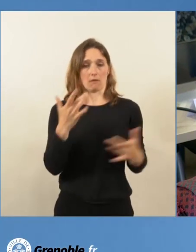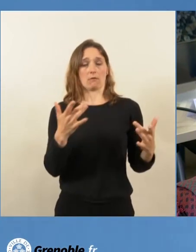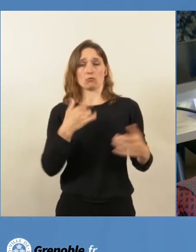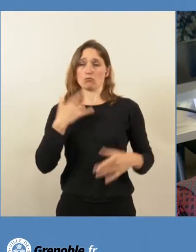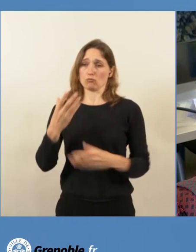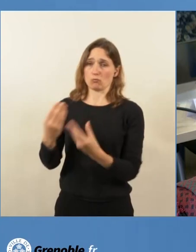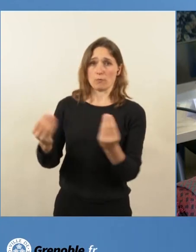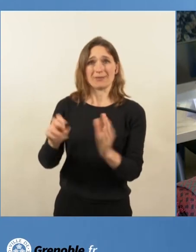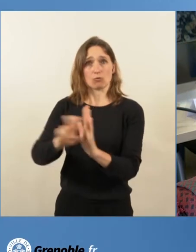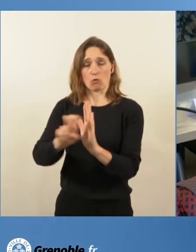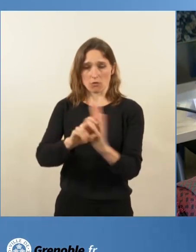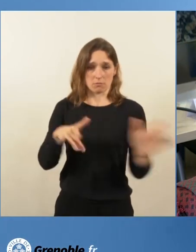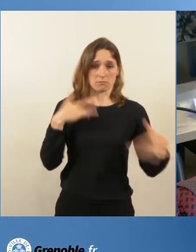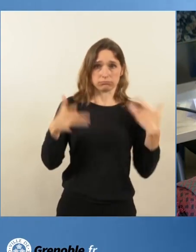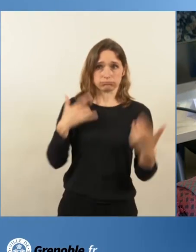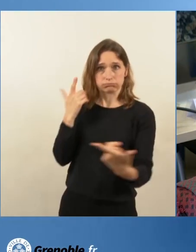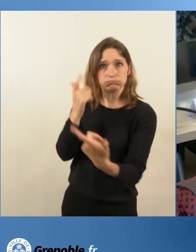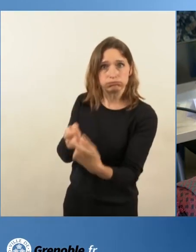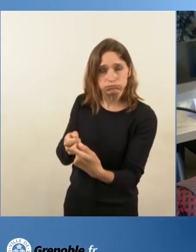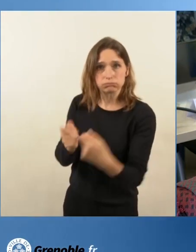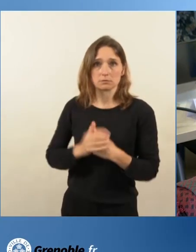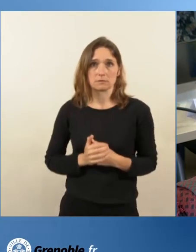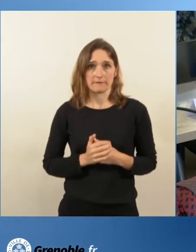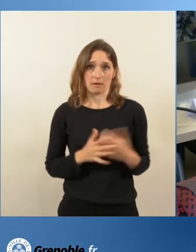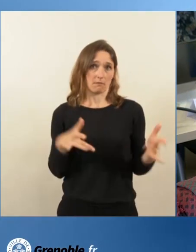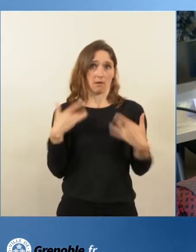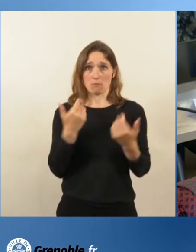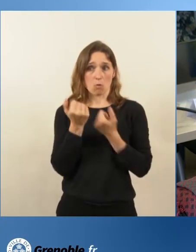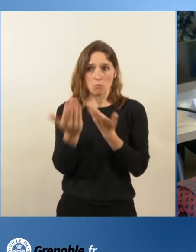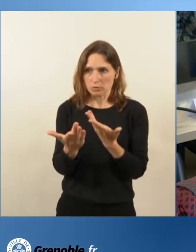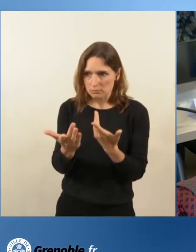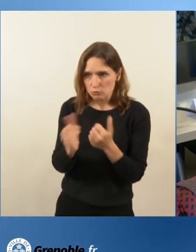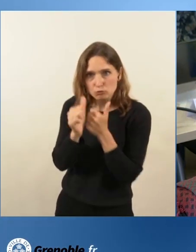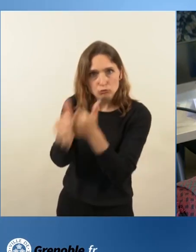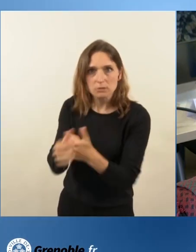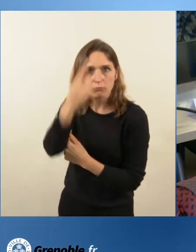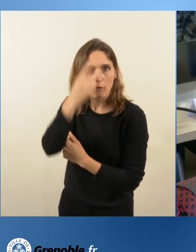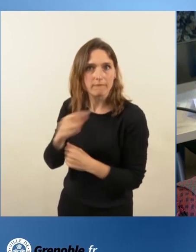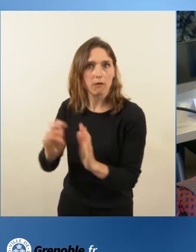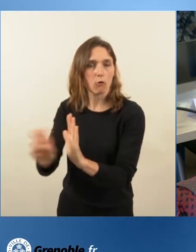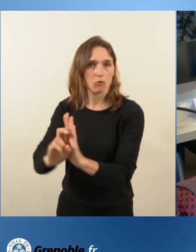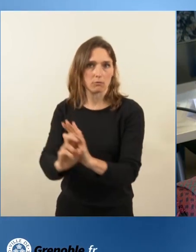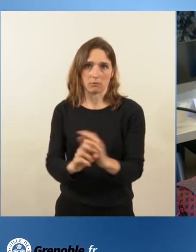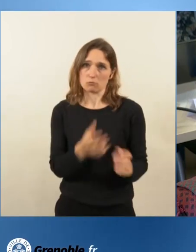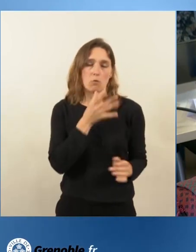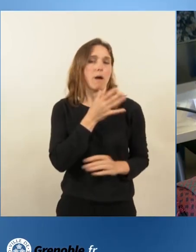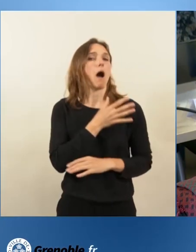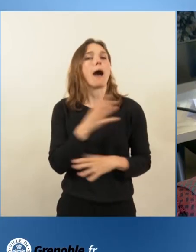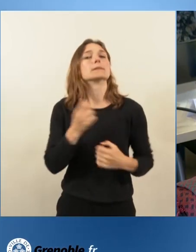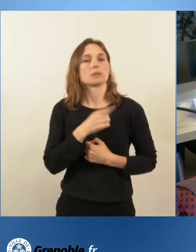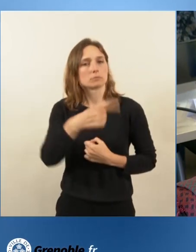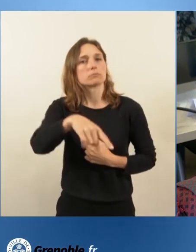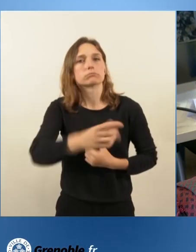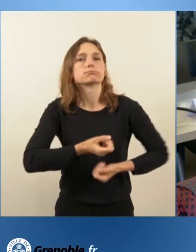spectateurs ressemblaient à la sociologie des Grenoblois donc là-dessus non je ne peux pas vous laisser dire que que le théâtre attire moins de public